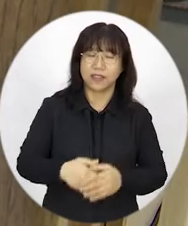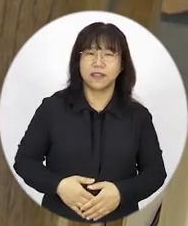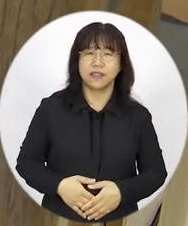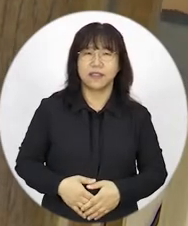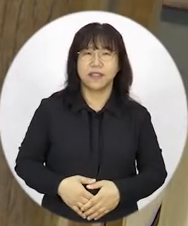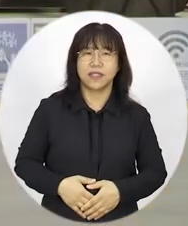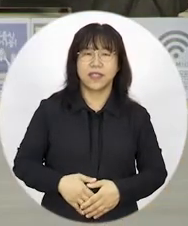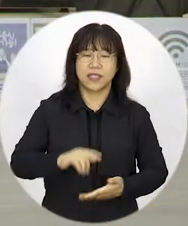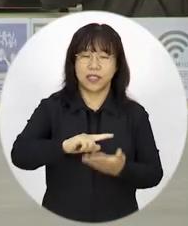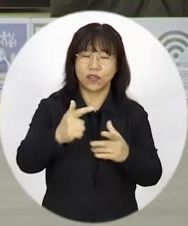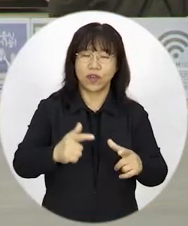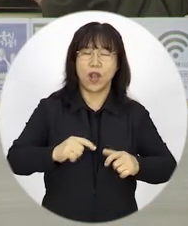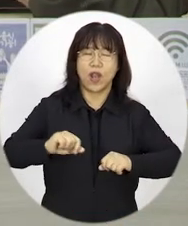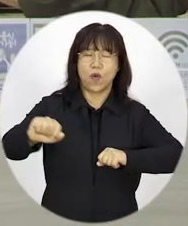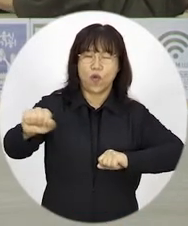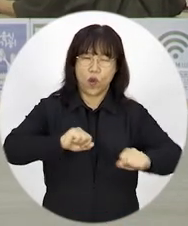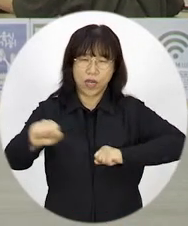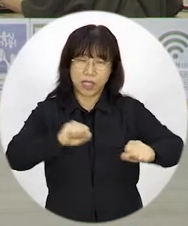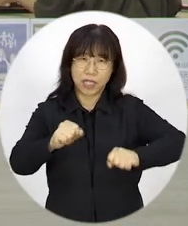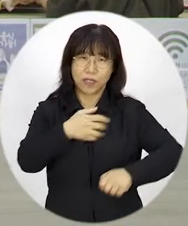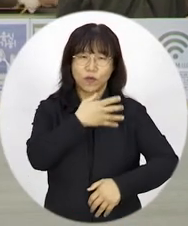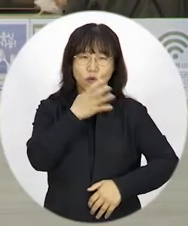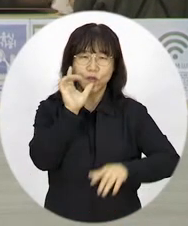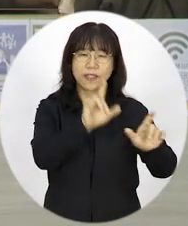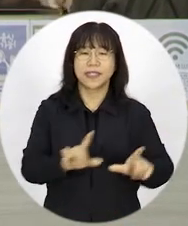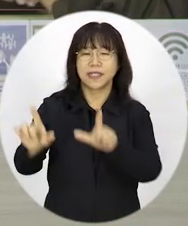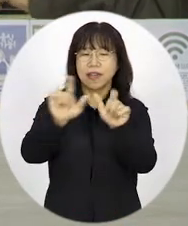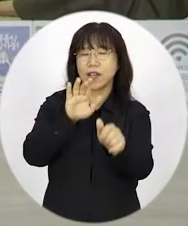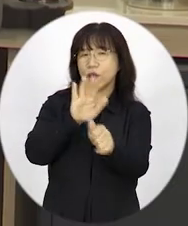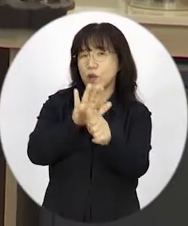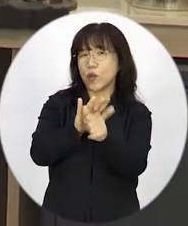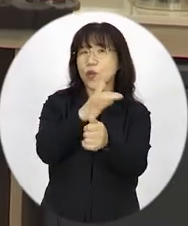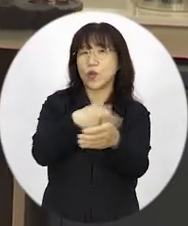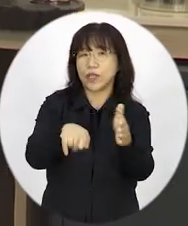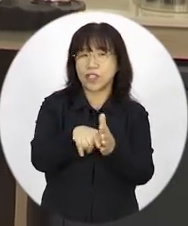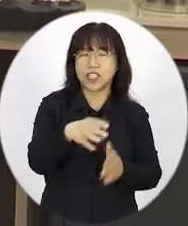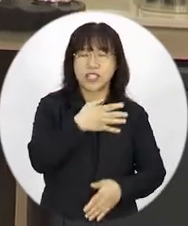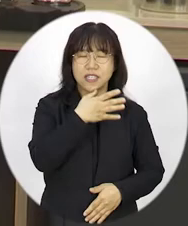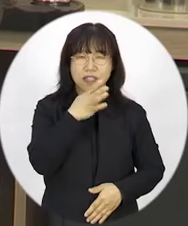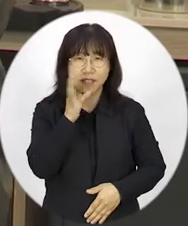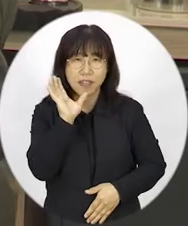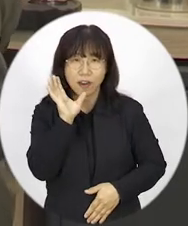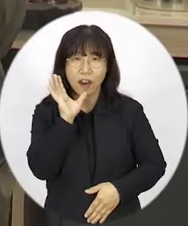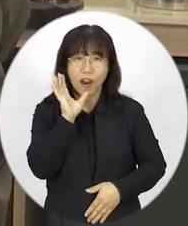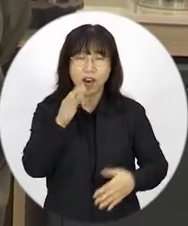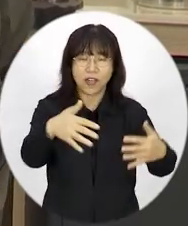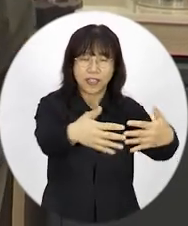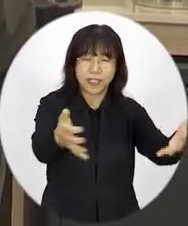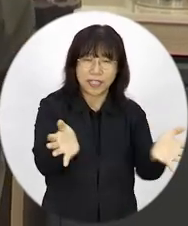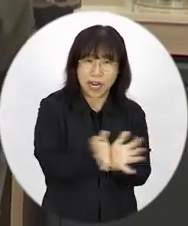한편 강서구는 활기차고 건강한 노후생활을 지원하기 위해 서울 강서시니어클럽 등